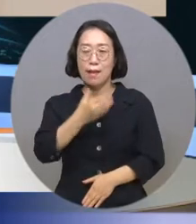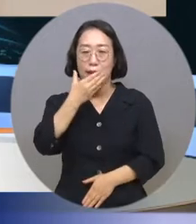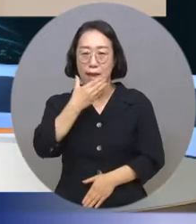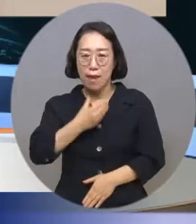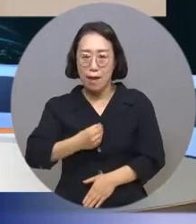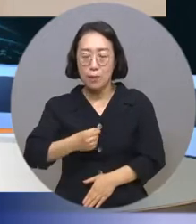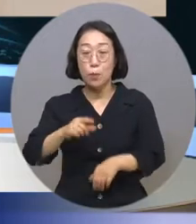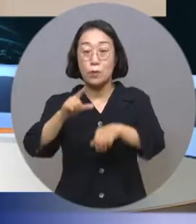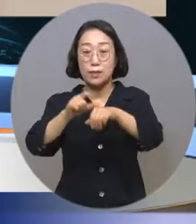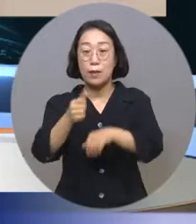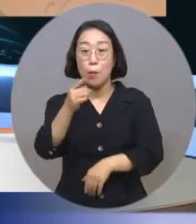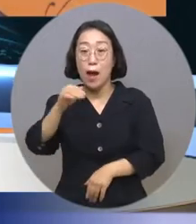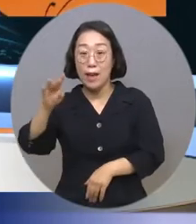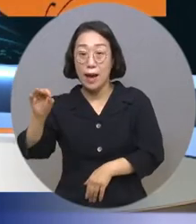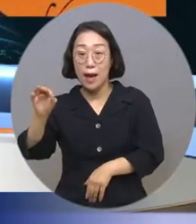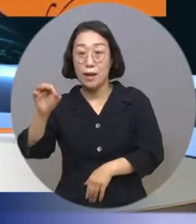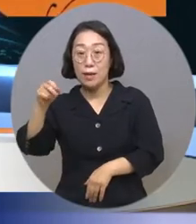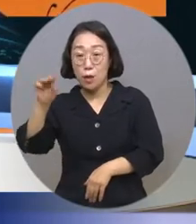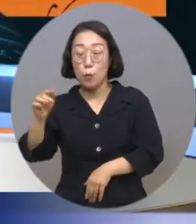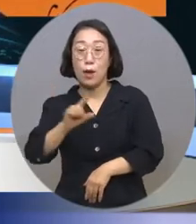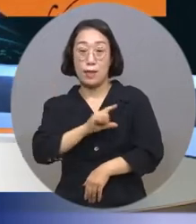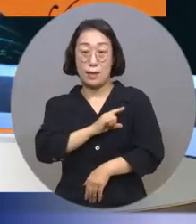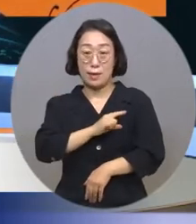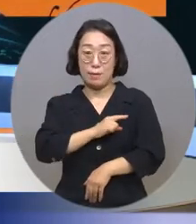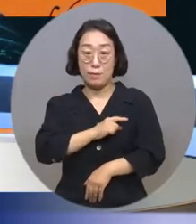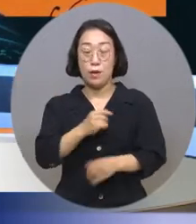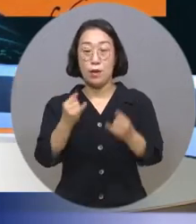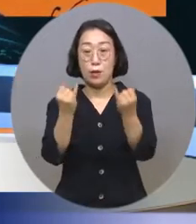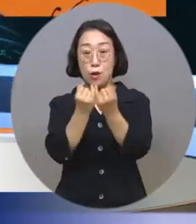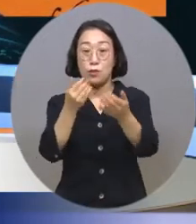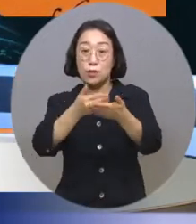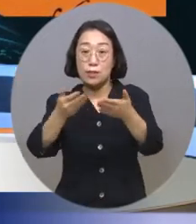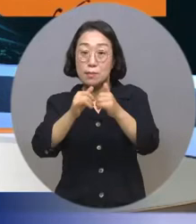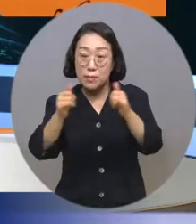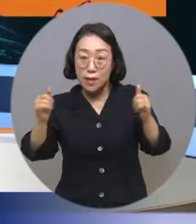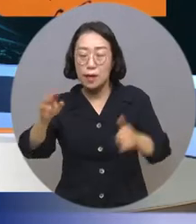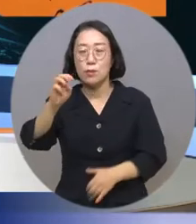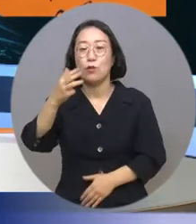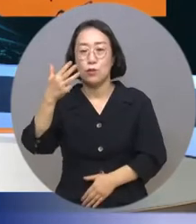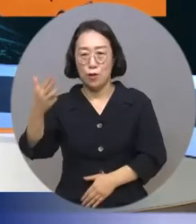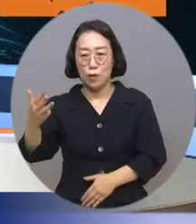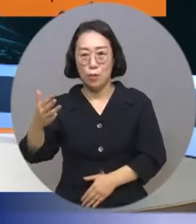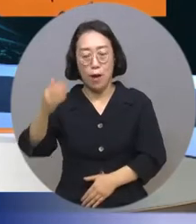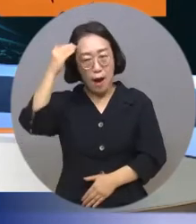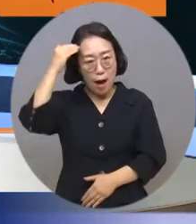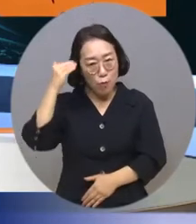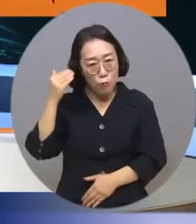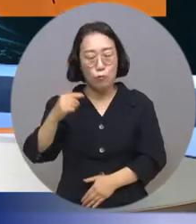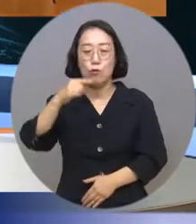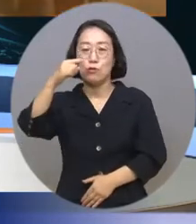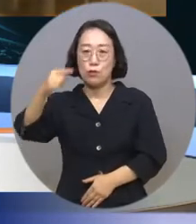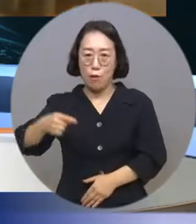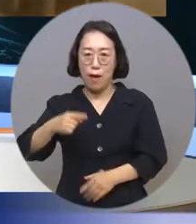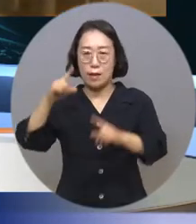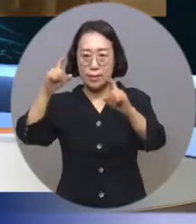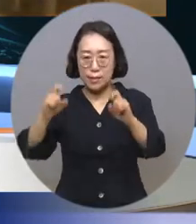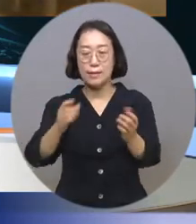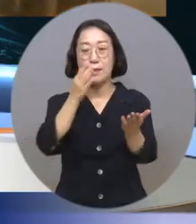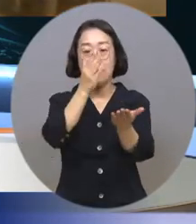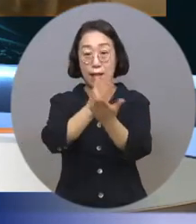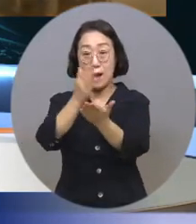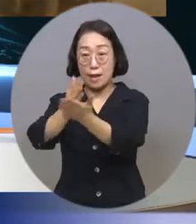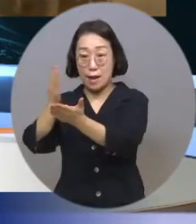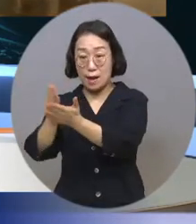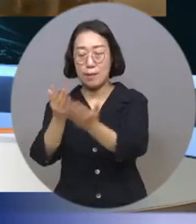뜻하는 화양연화를 주제로 여수 여성 작가 38명의 한국화와 서양화, 사진 등 다양한